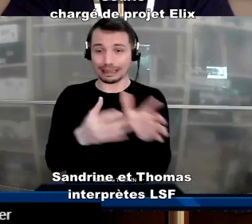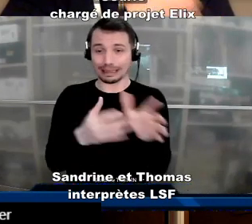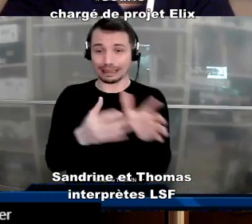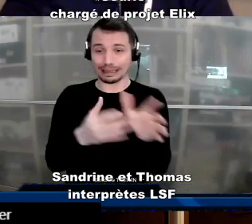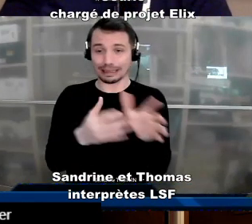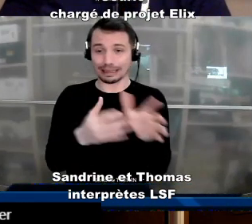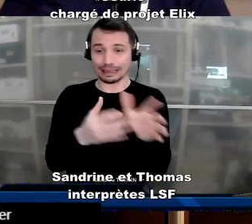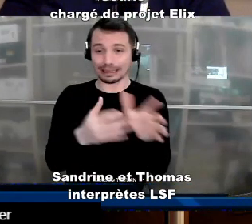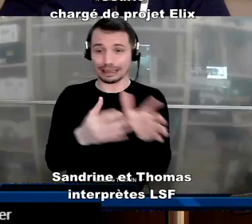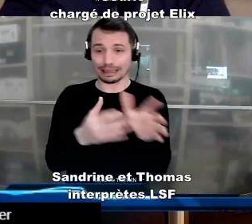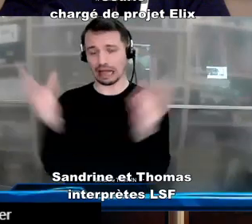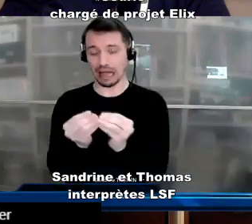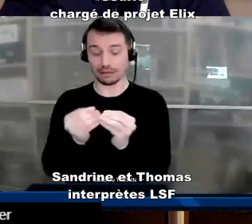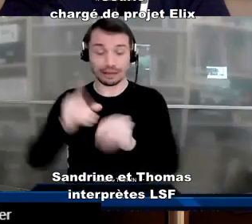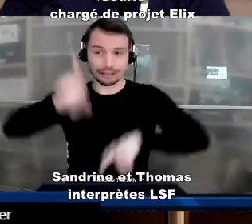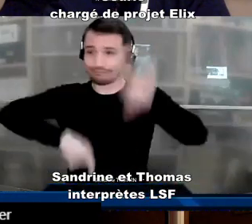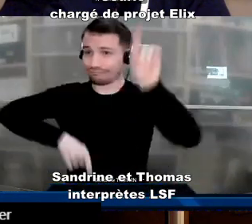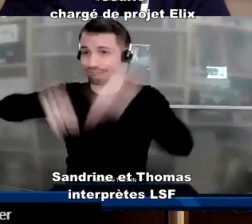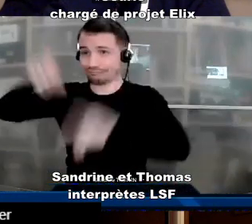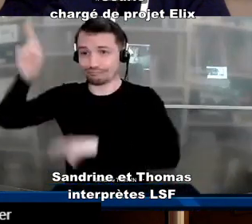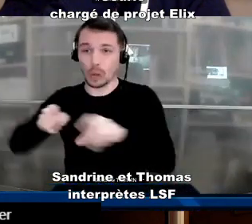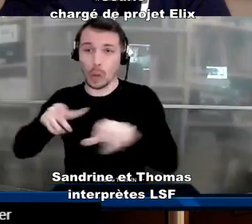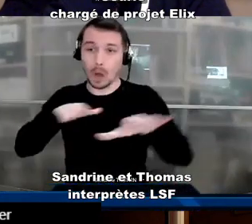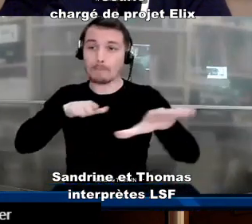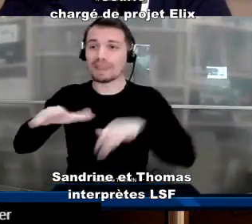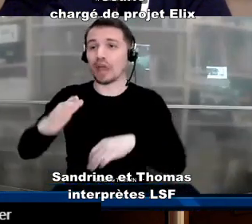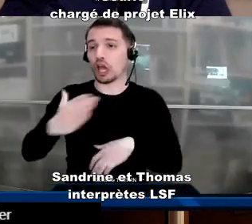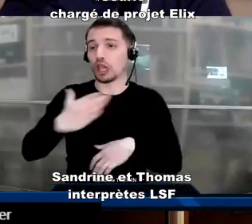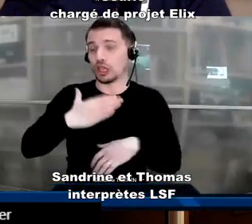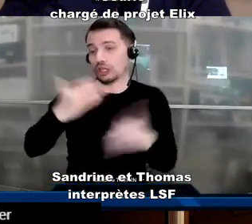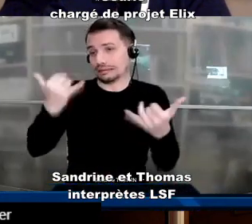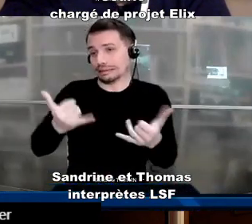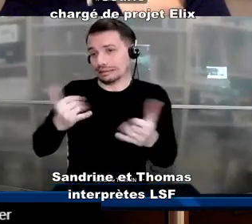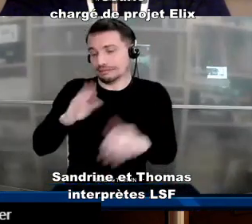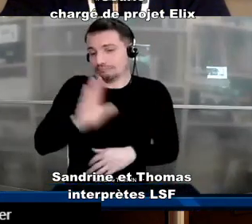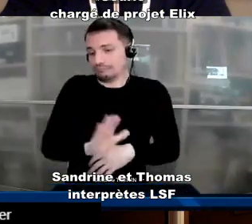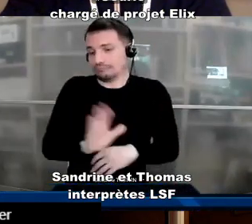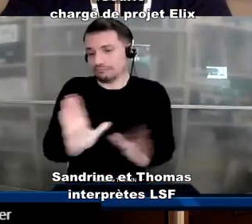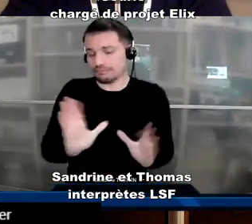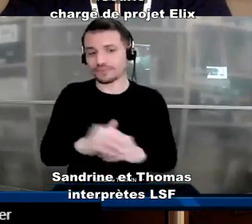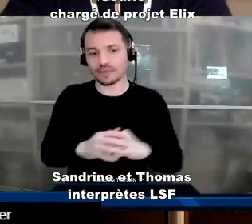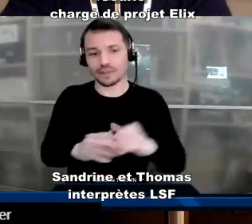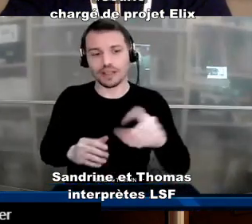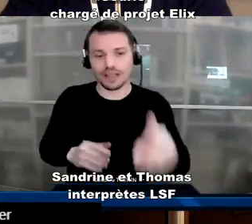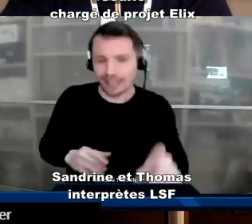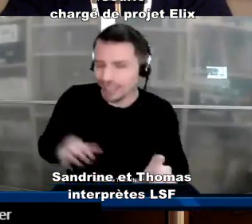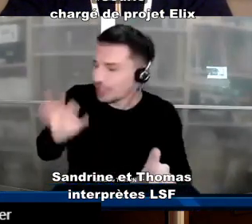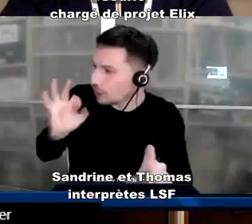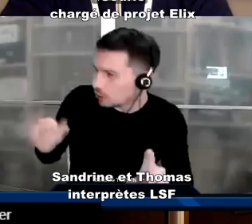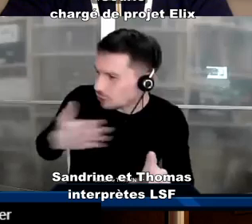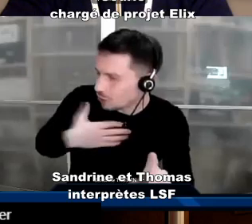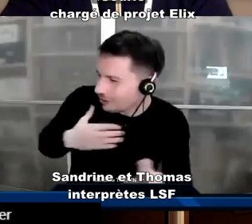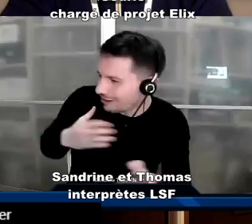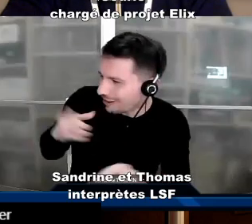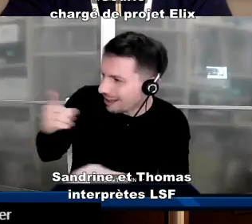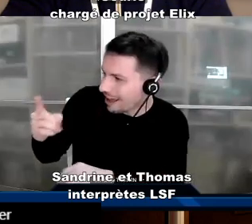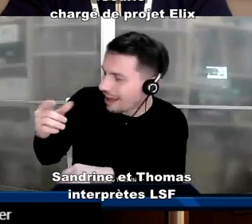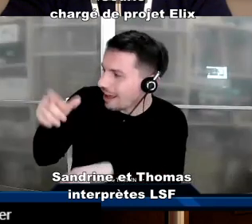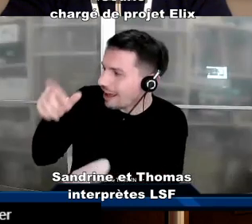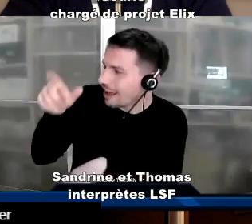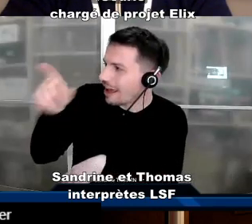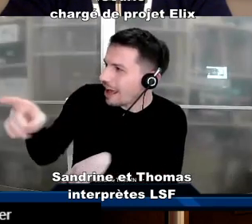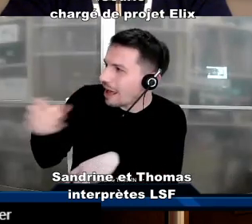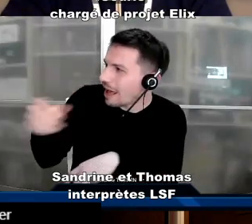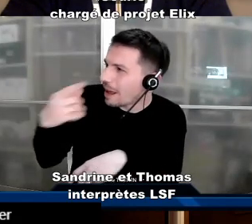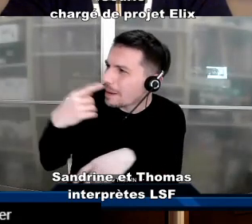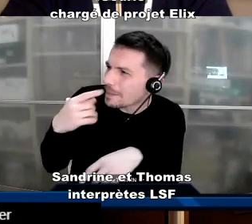aléatoire. Mais c'est les deux façons dont on procède. Je suis tombé sur des petites vidéos comme ça qui étaient miennes. Il y a un petit bouchon,